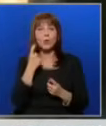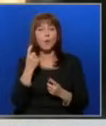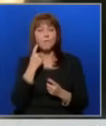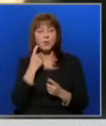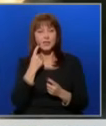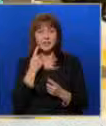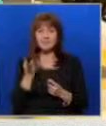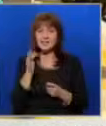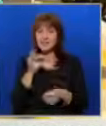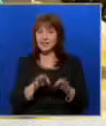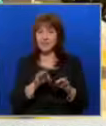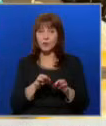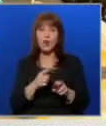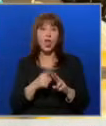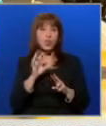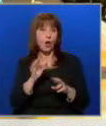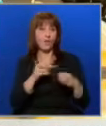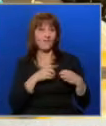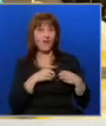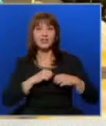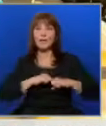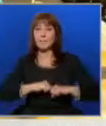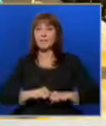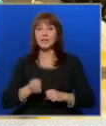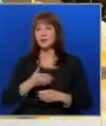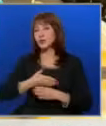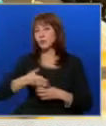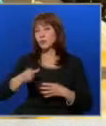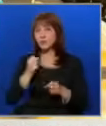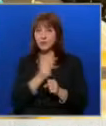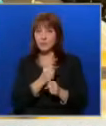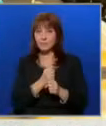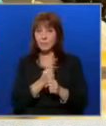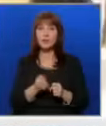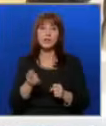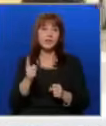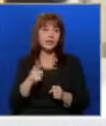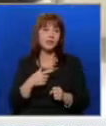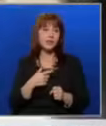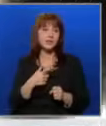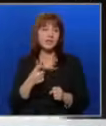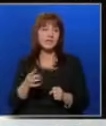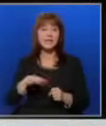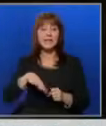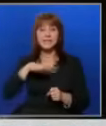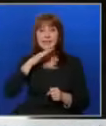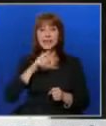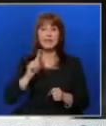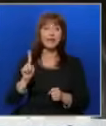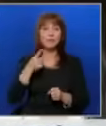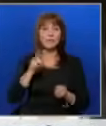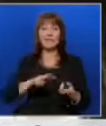след изборите, но вярва, че кабинетът ще продължи да работи и ще стигне до първата ротация.